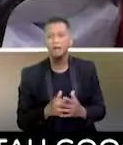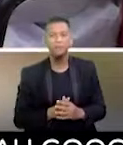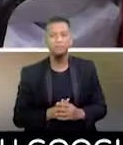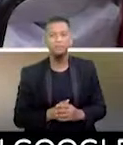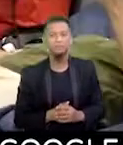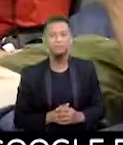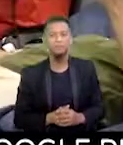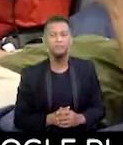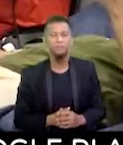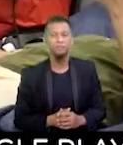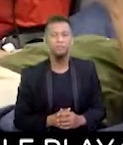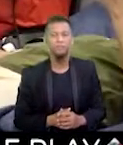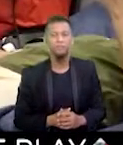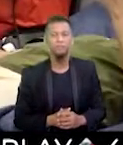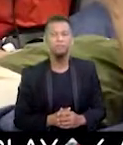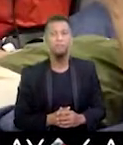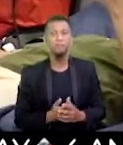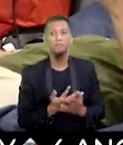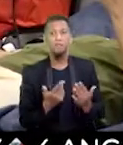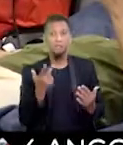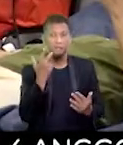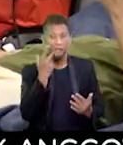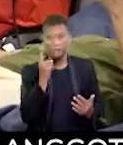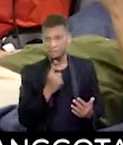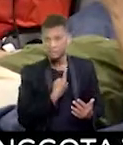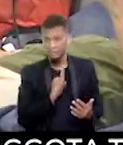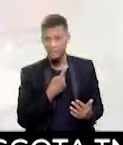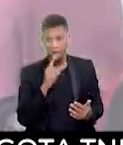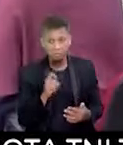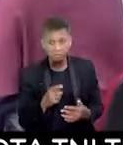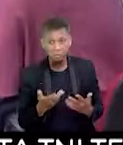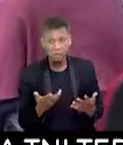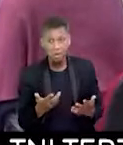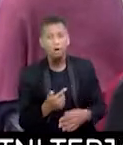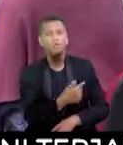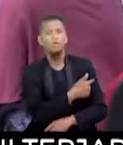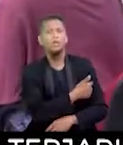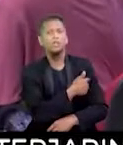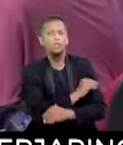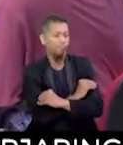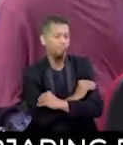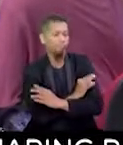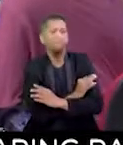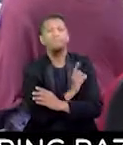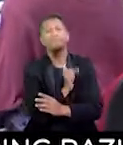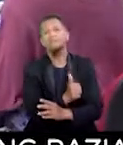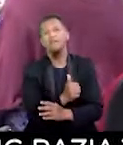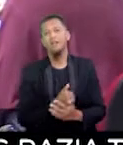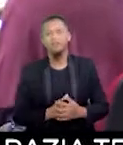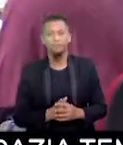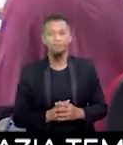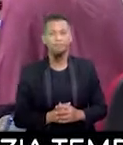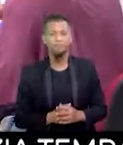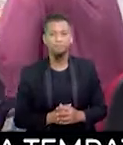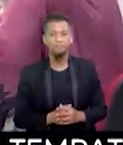tetap jaga diri tentunya dengan vaksinasi. Membawa angin segar bagi